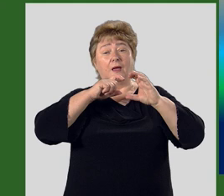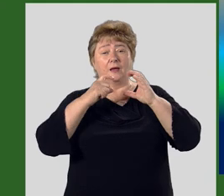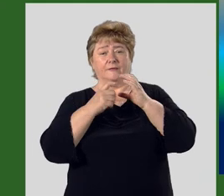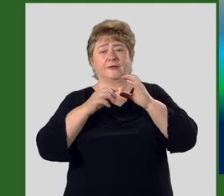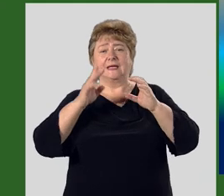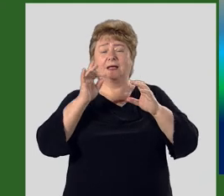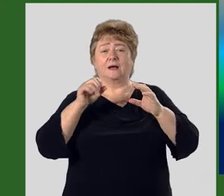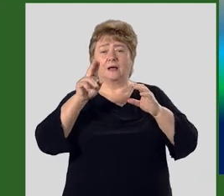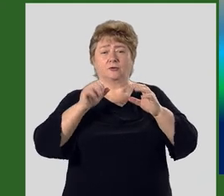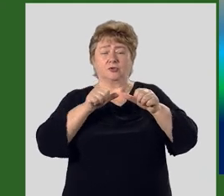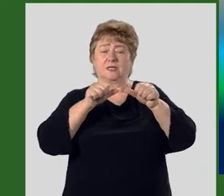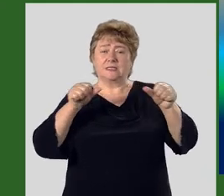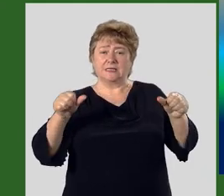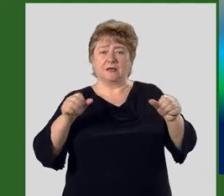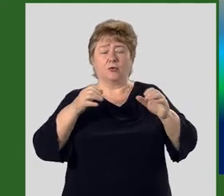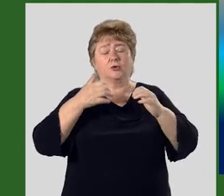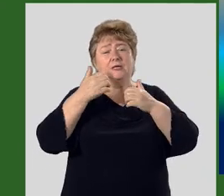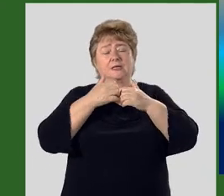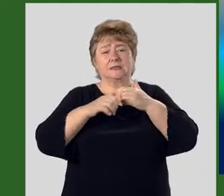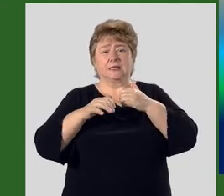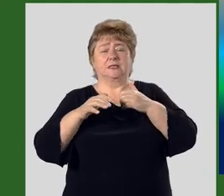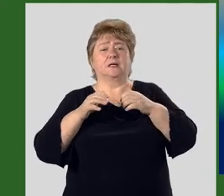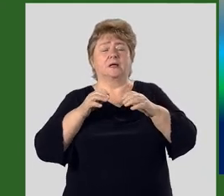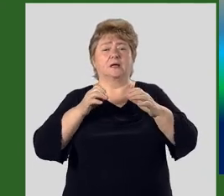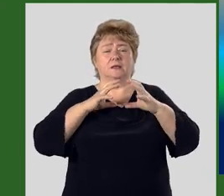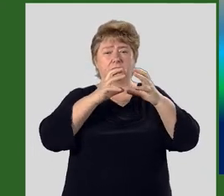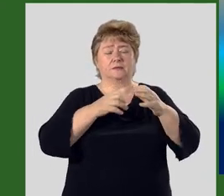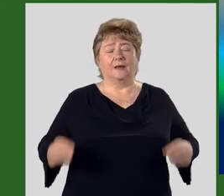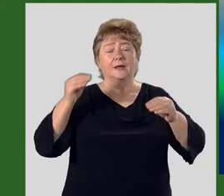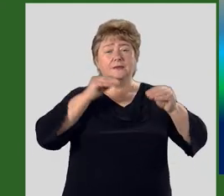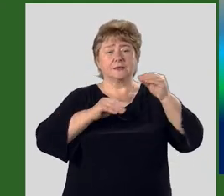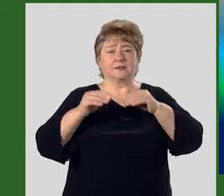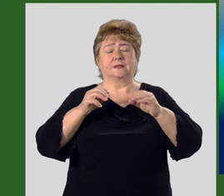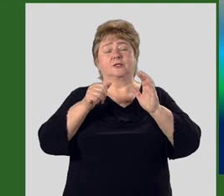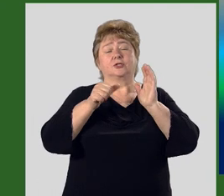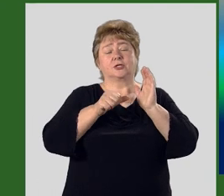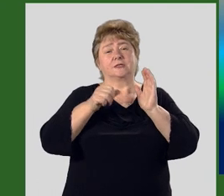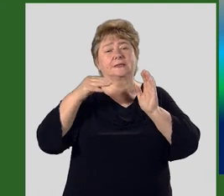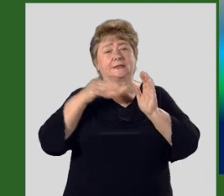Экваториальный радиус или расстояние от центра Земли до экватора составляет